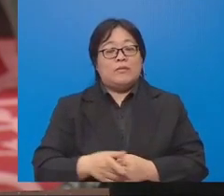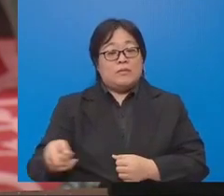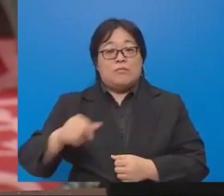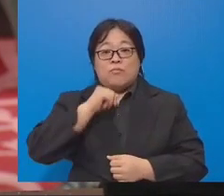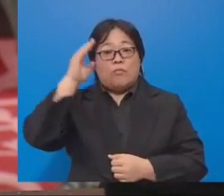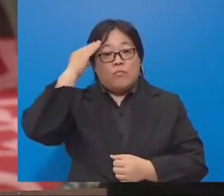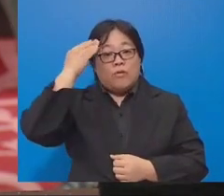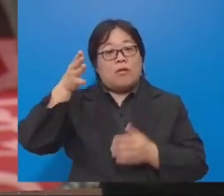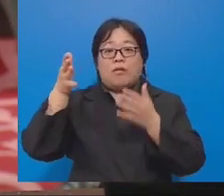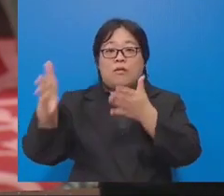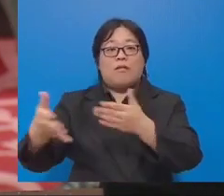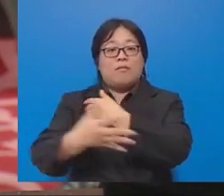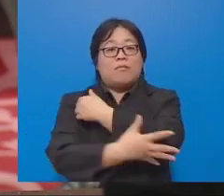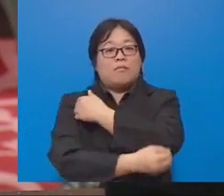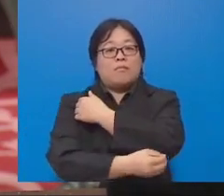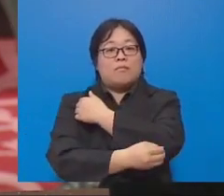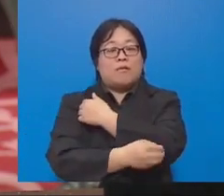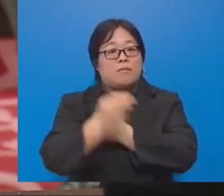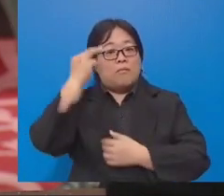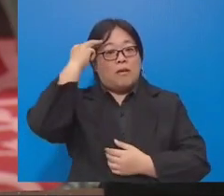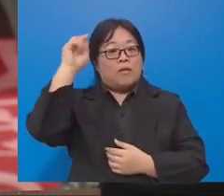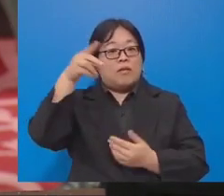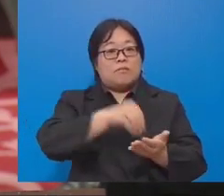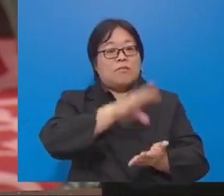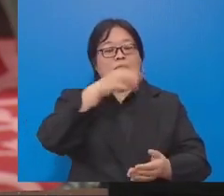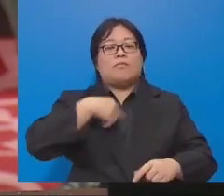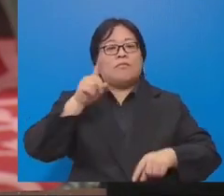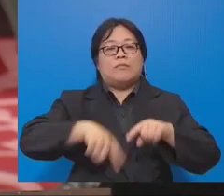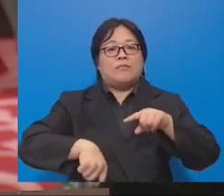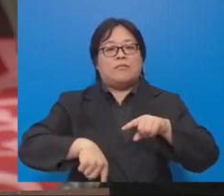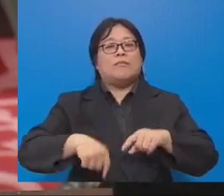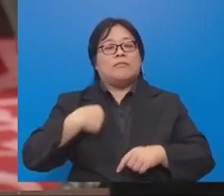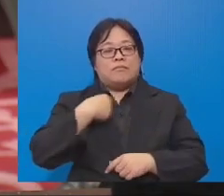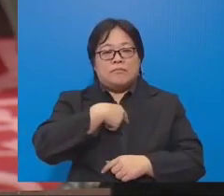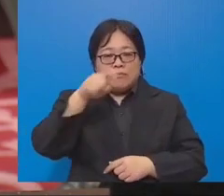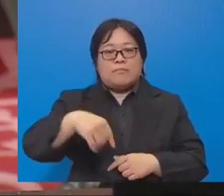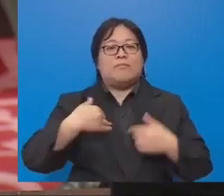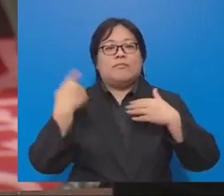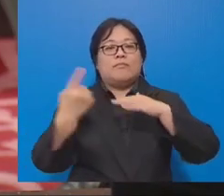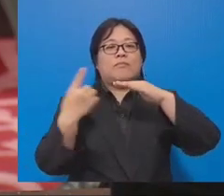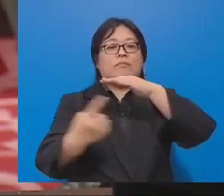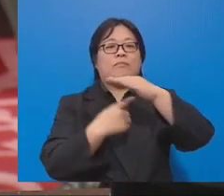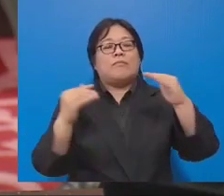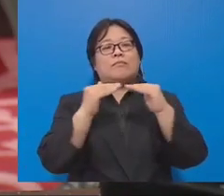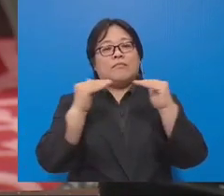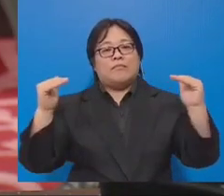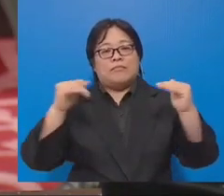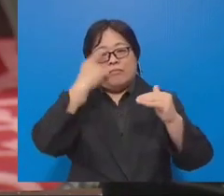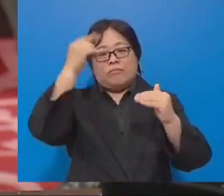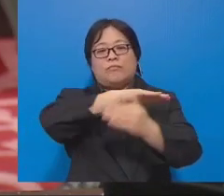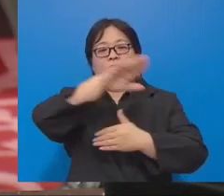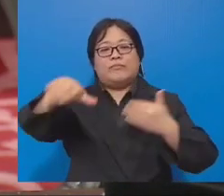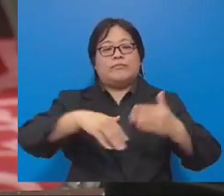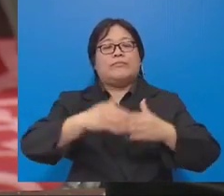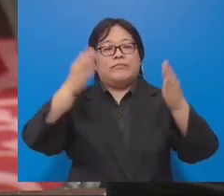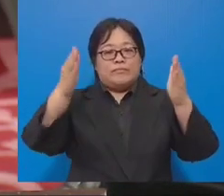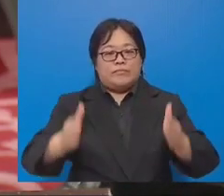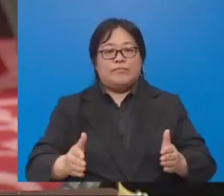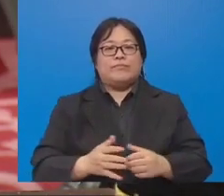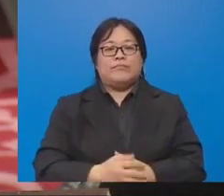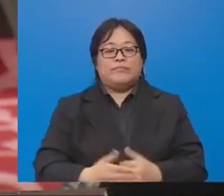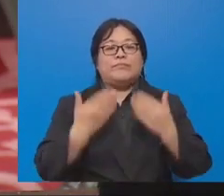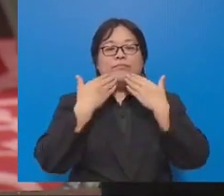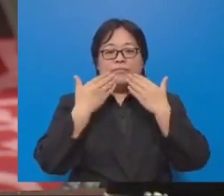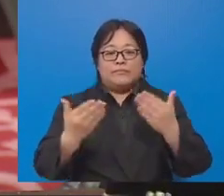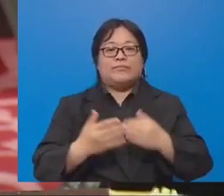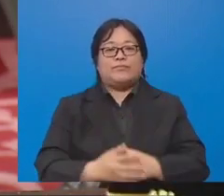mereka bukan bumi biar miskin yang Bayu saya misteri kayak kan tahu deh kita bisa ada satu dah Sayang adil untuk semua kaum dalam negara